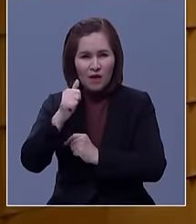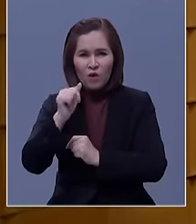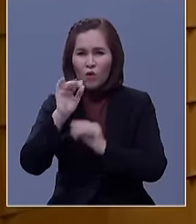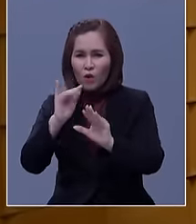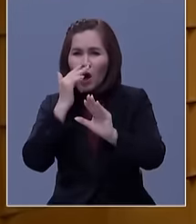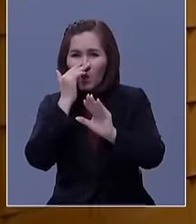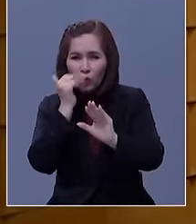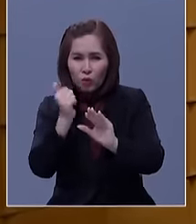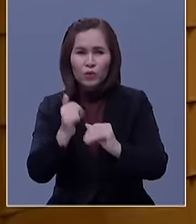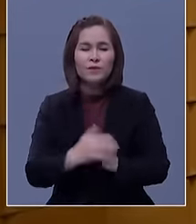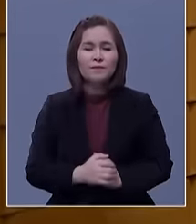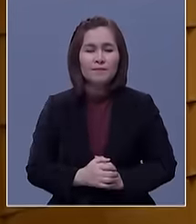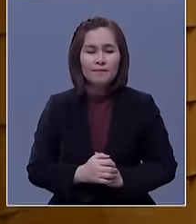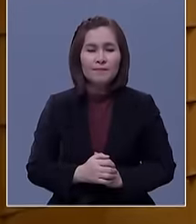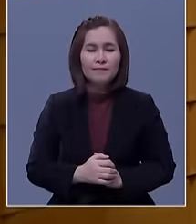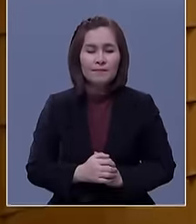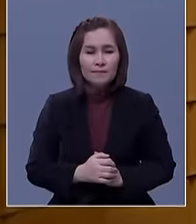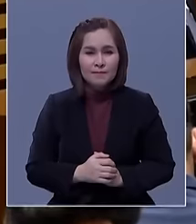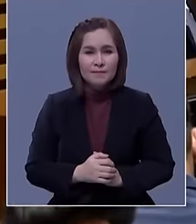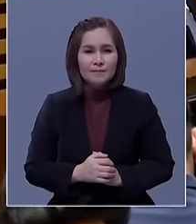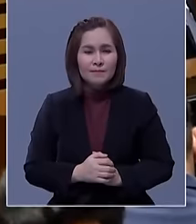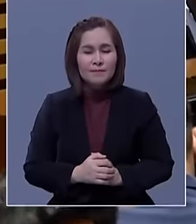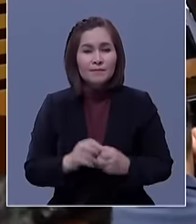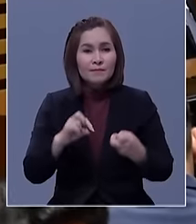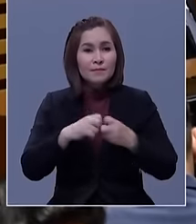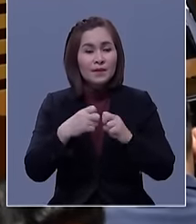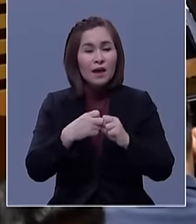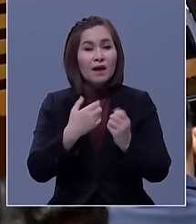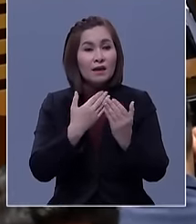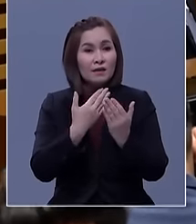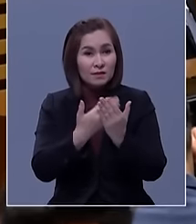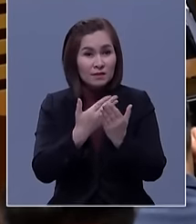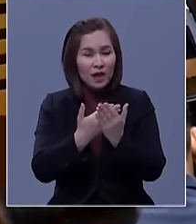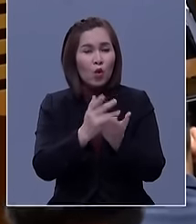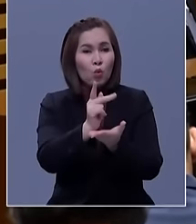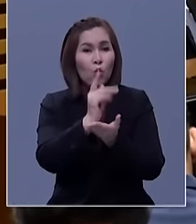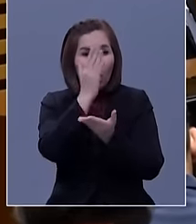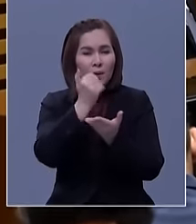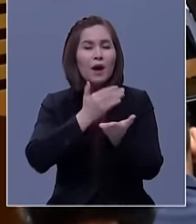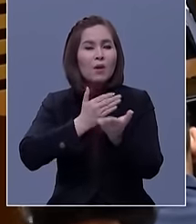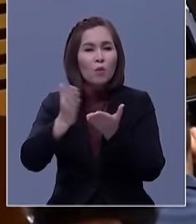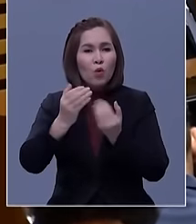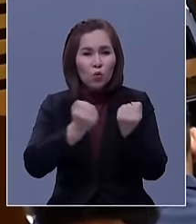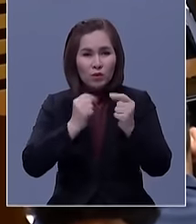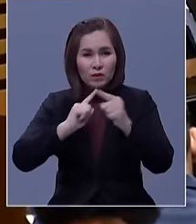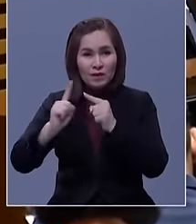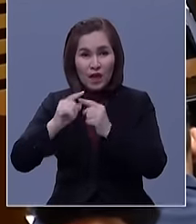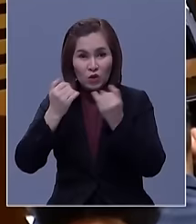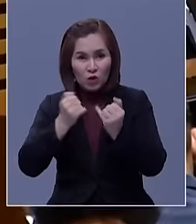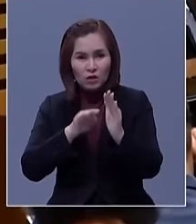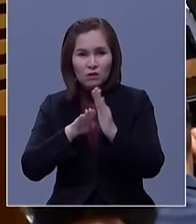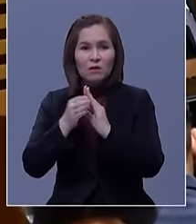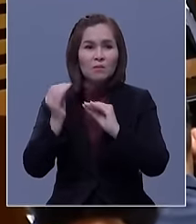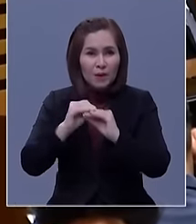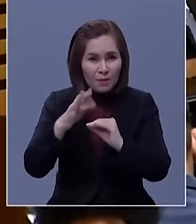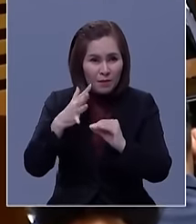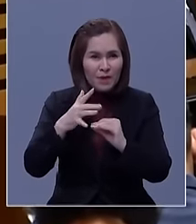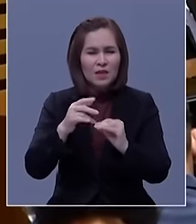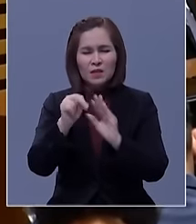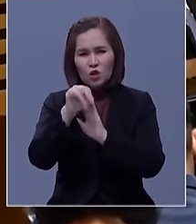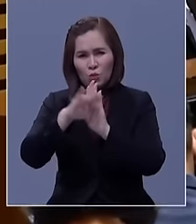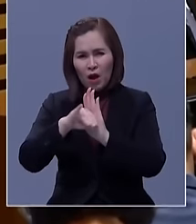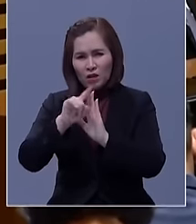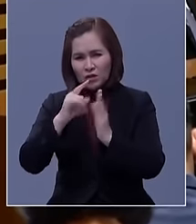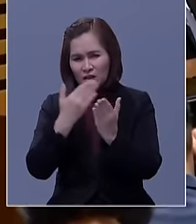้าคุณศักดิ์ชัยบอกด้วยนะคะว่าสินเชื่อเช่าซื้อมีแนวโน้มชะลอตัวบริษัทต้องดำเนินนโยบายปล่อยสินเชื่ออย่างระมัด